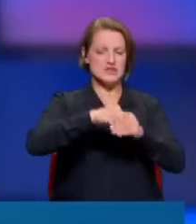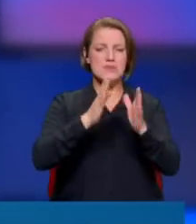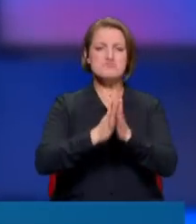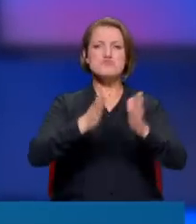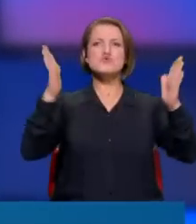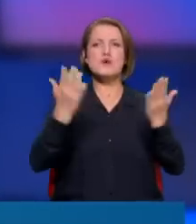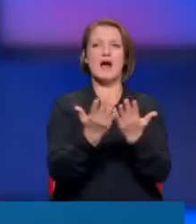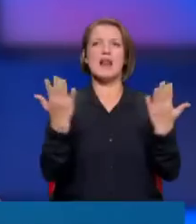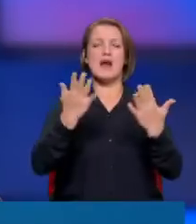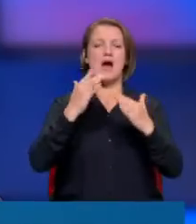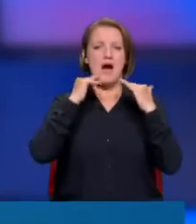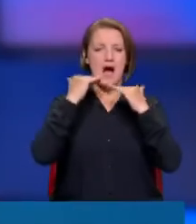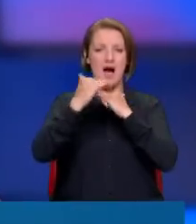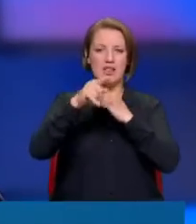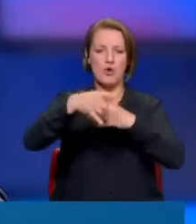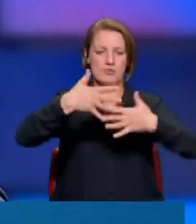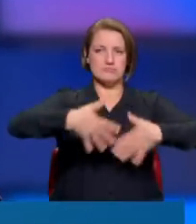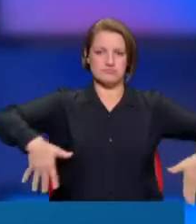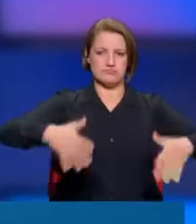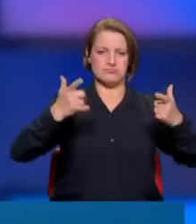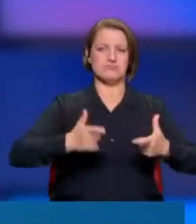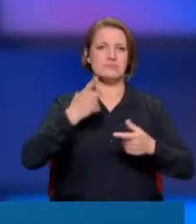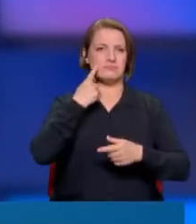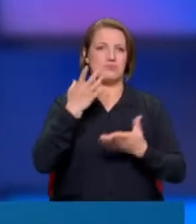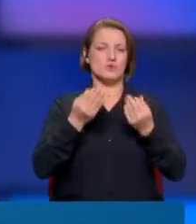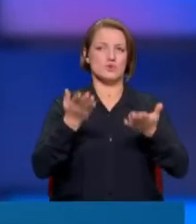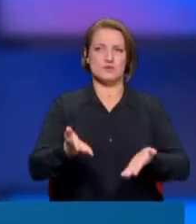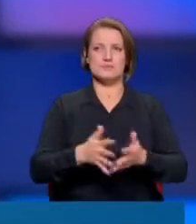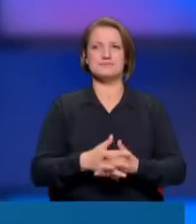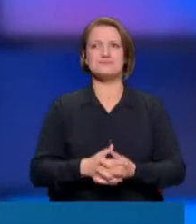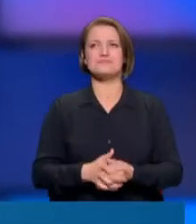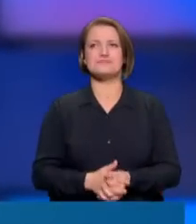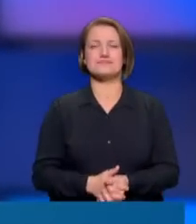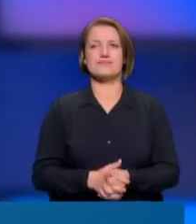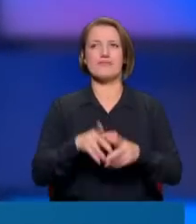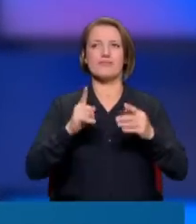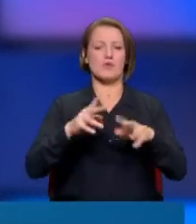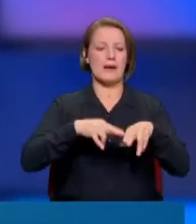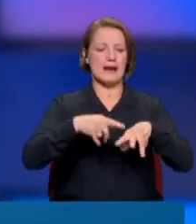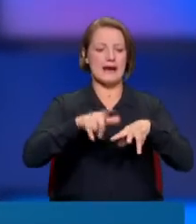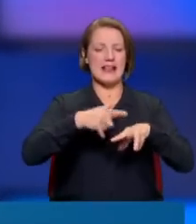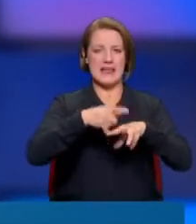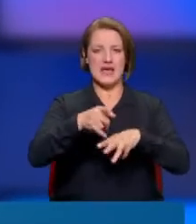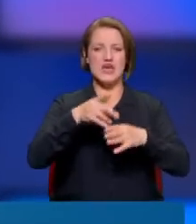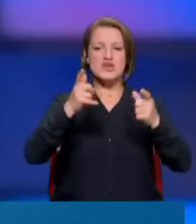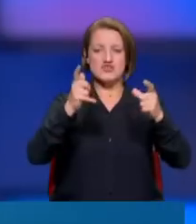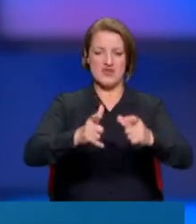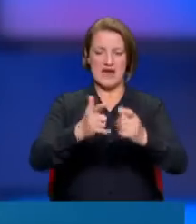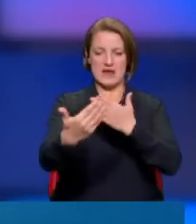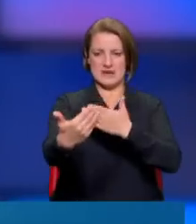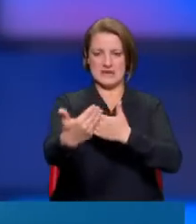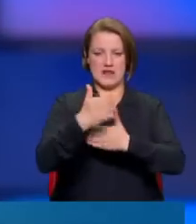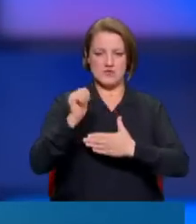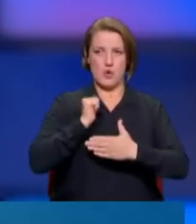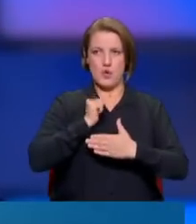oluru ve şehir halkı o kalelerde olurdu şehir Devleti ve o kaleye şehre saldıran Ordu önce